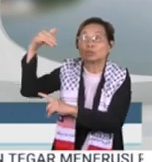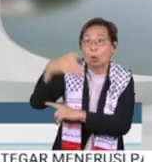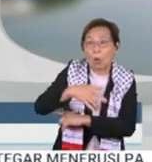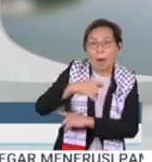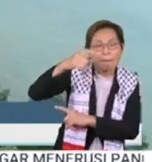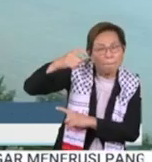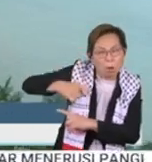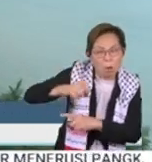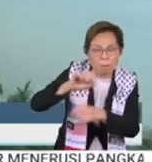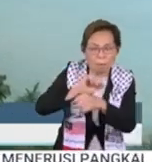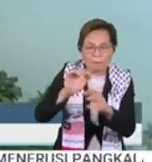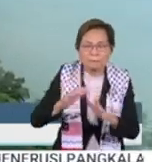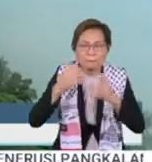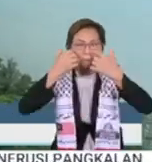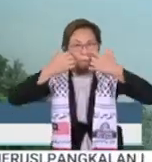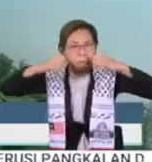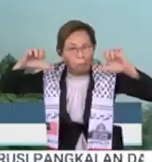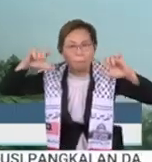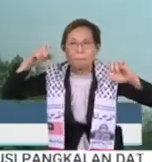berkemahiran.